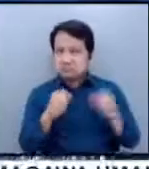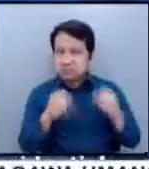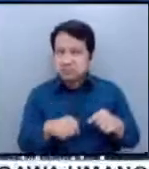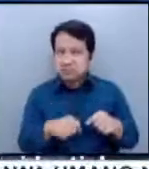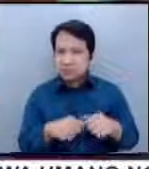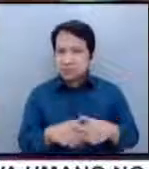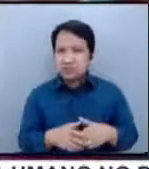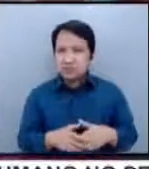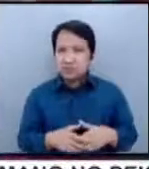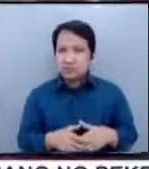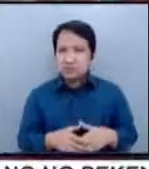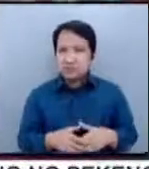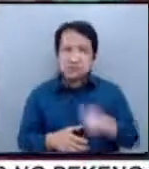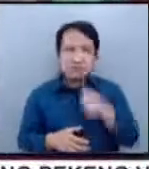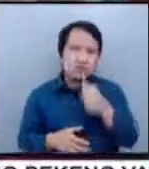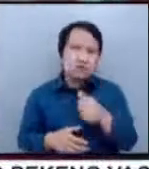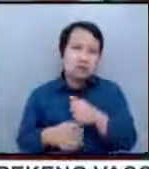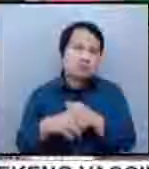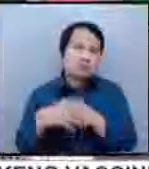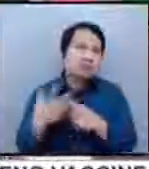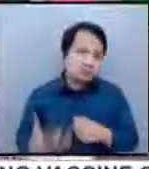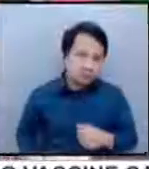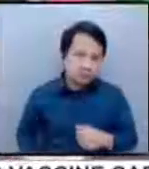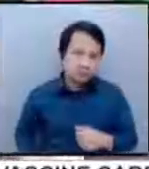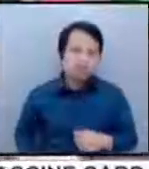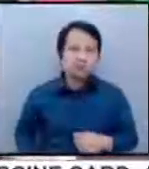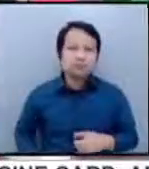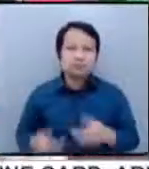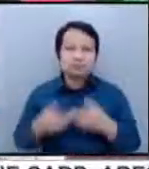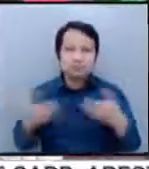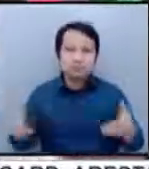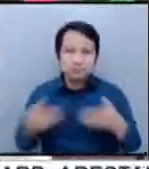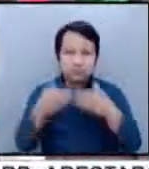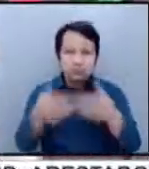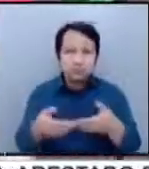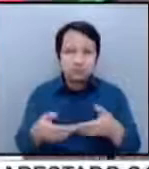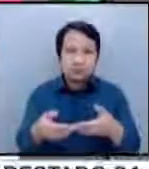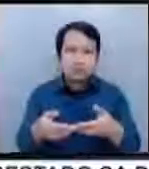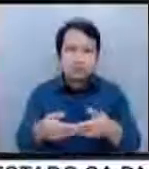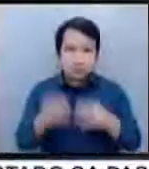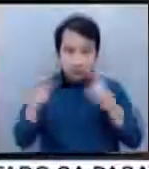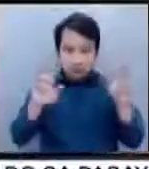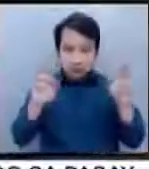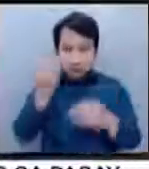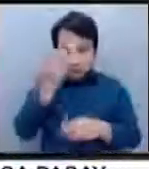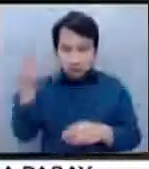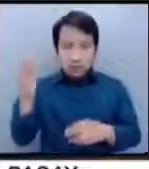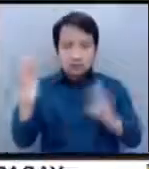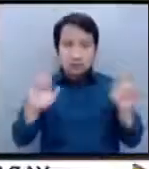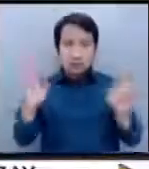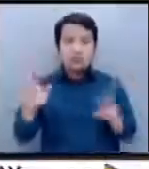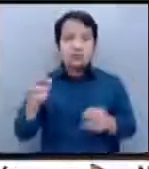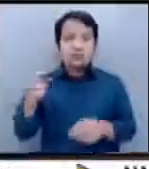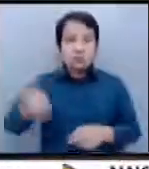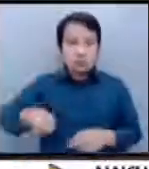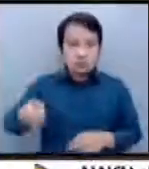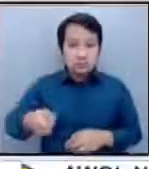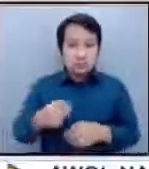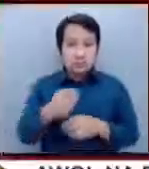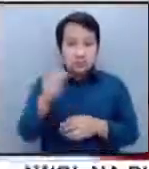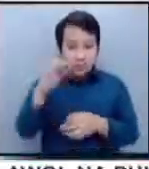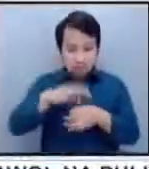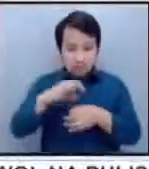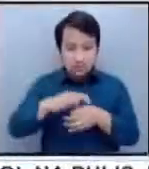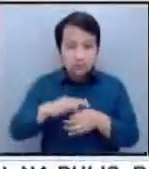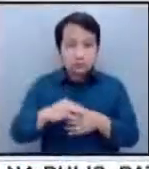masyadong corrupt. Bago naman ito, sa ngayon, tuloy-tuloy na ang paghahanda ng pamahalaan para sa Hatol ng Bayan 2022.